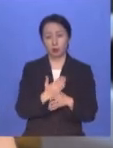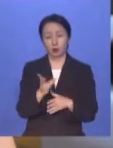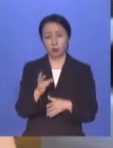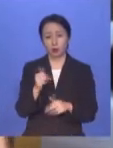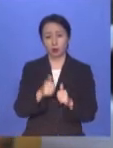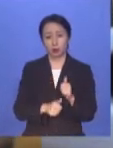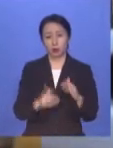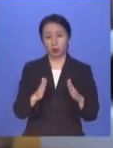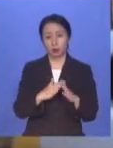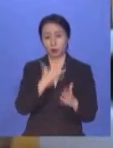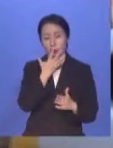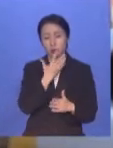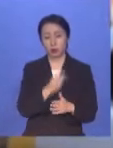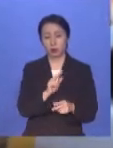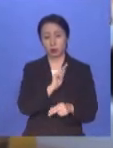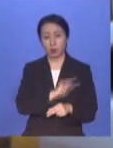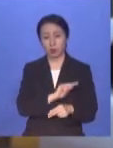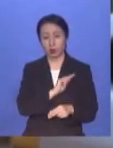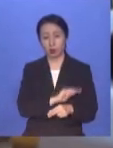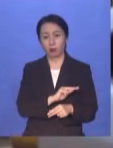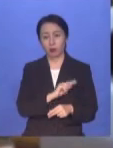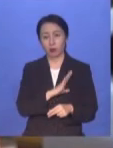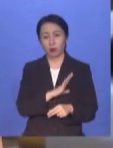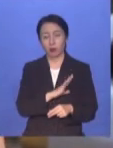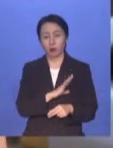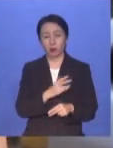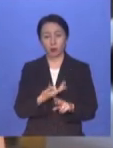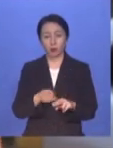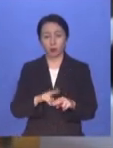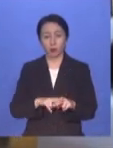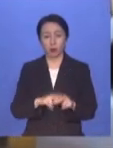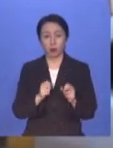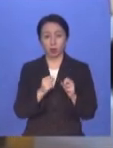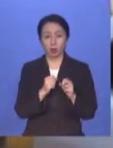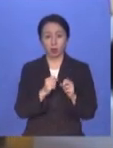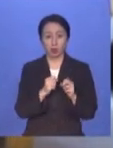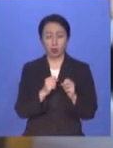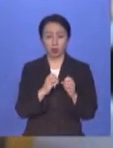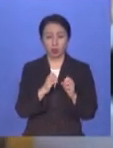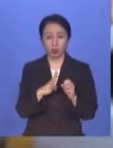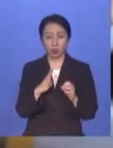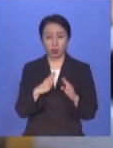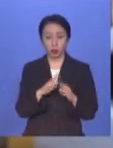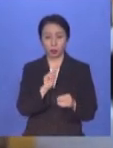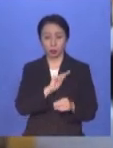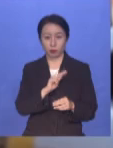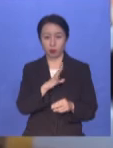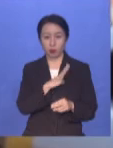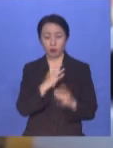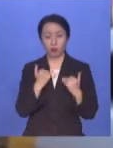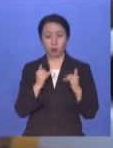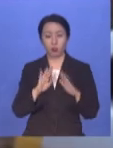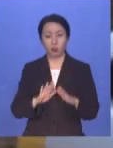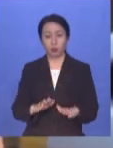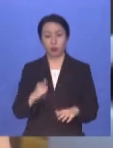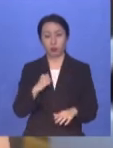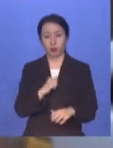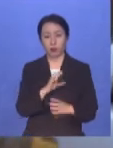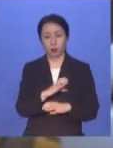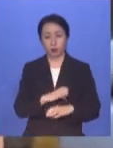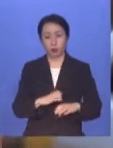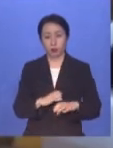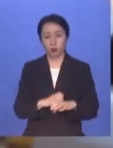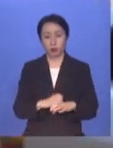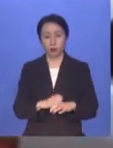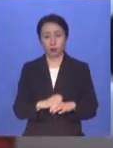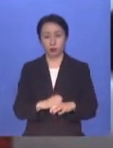үй иелері өздері бұл жұмысты атқарамыз деп шешті. Сонымен 14 үйді жөндеп тапсырдық. Енді тек жарамсыз деп танылған үйлерді